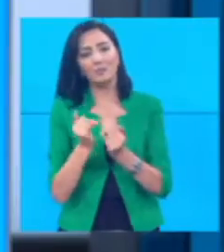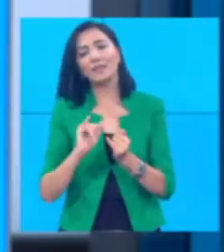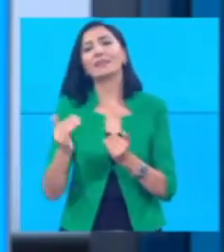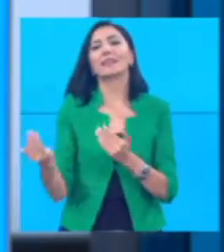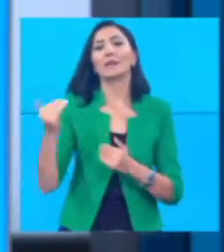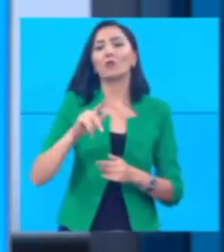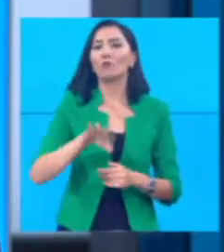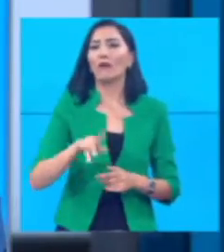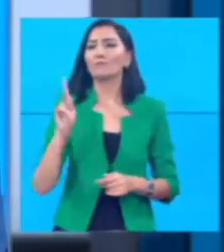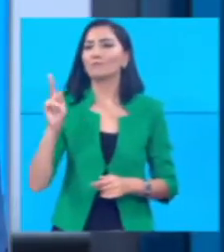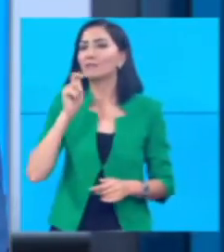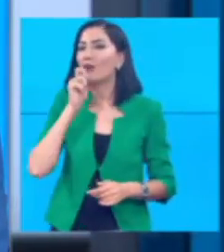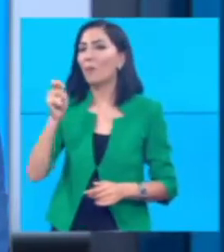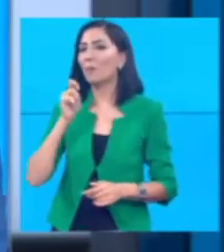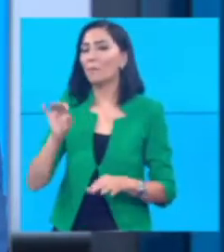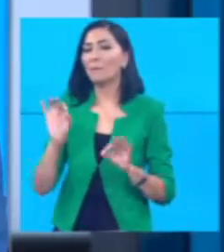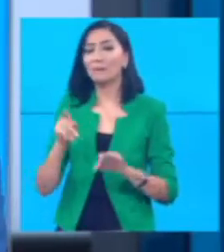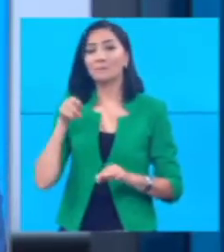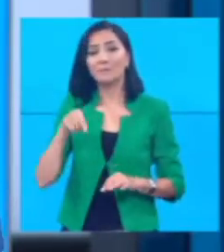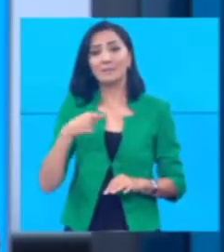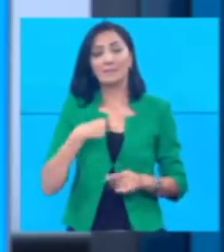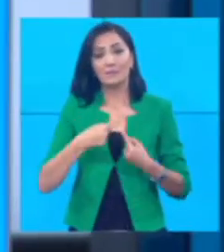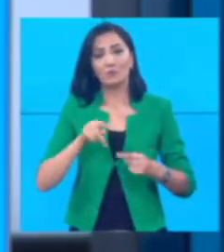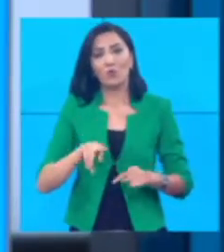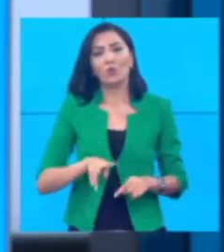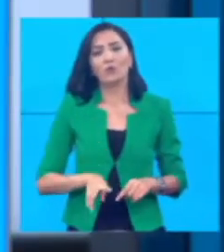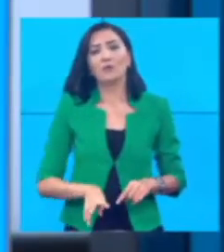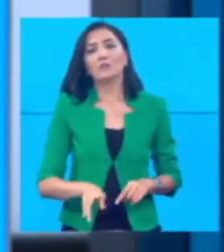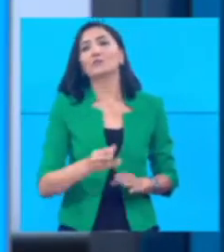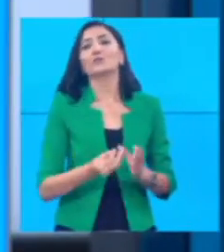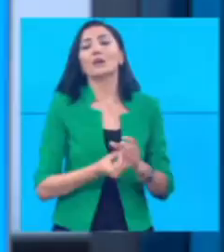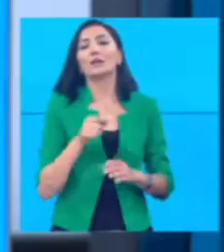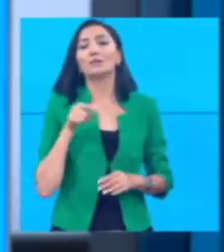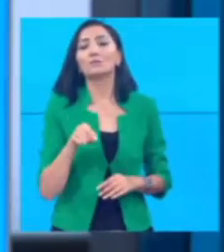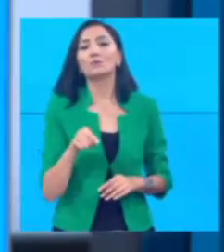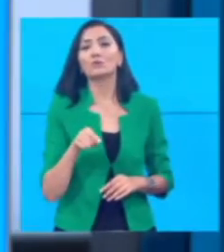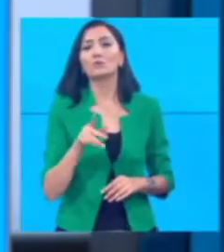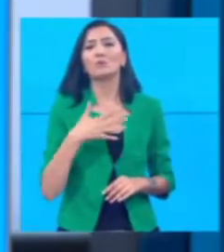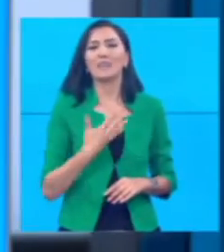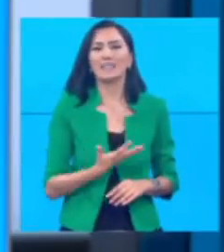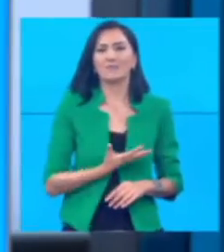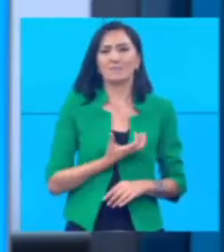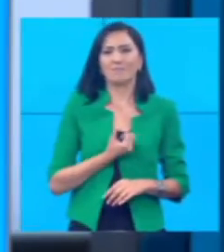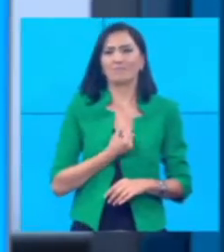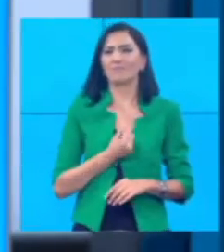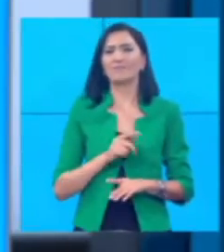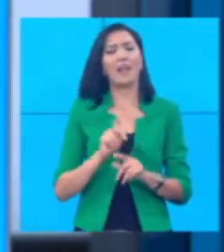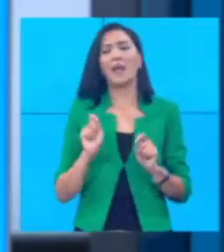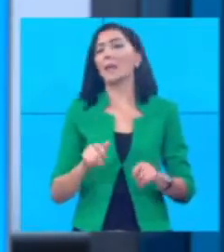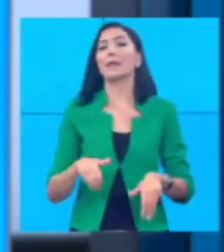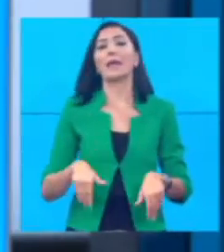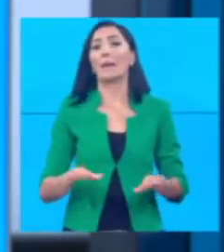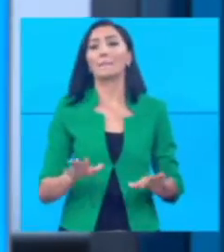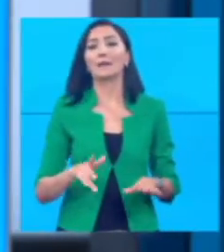yanına gelmeye başladı. Onlarla röportaj yapmaya başladı. Ama biz bu yola çıkarken şunu prensip edindik. Biz ajitasyon asla ve